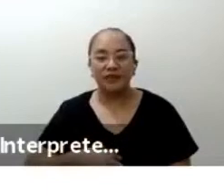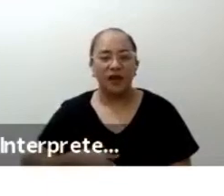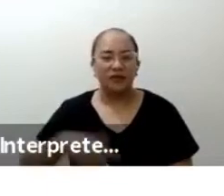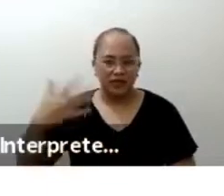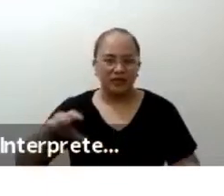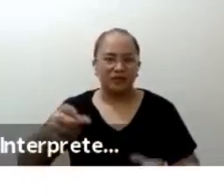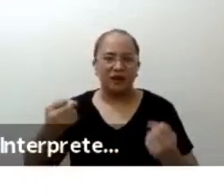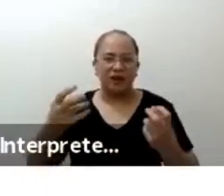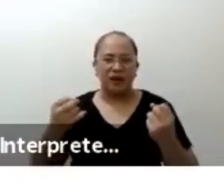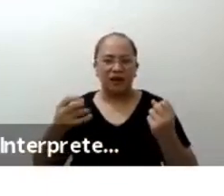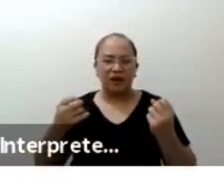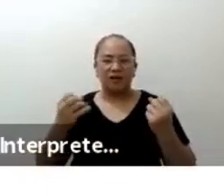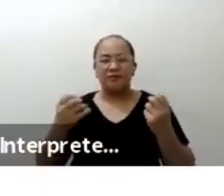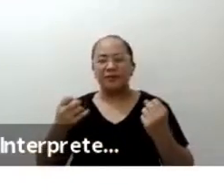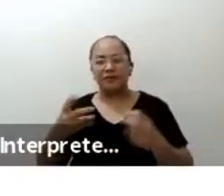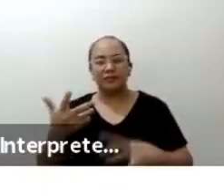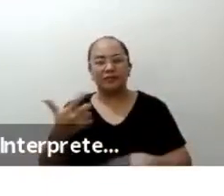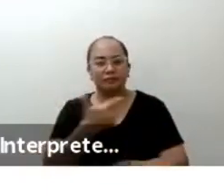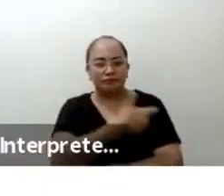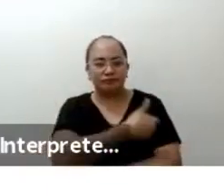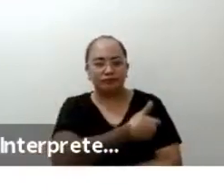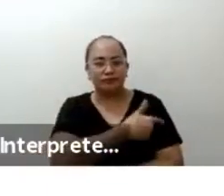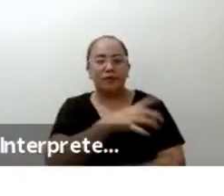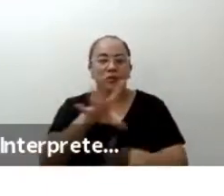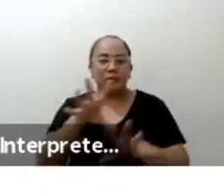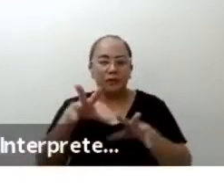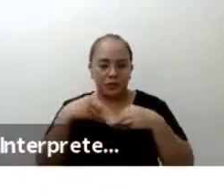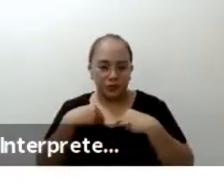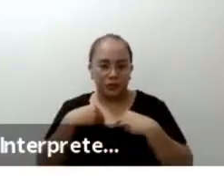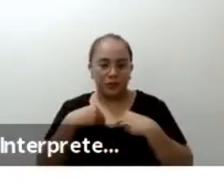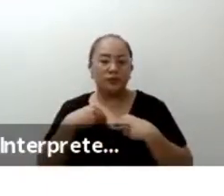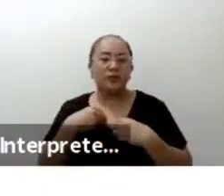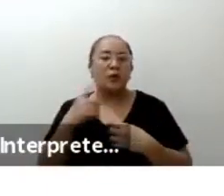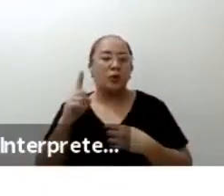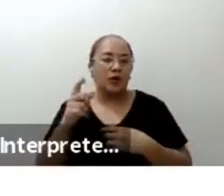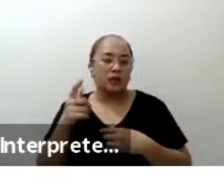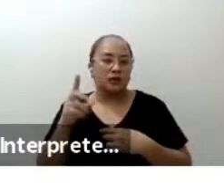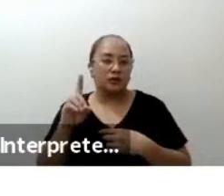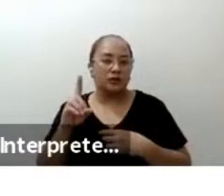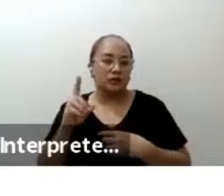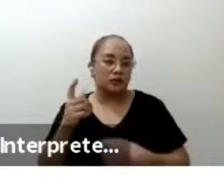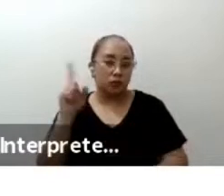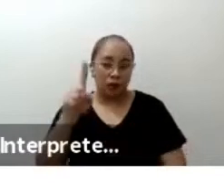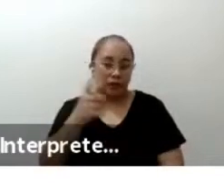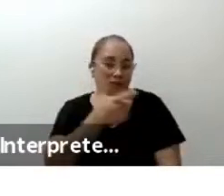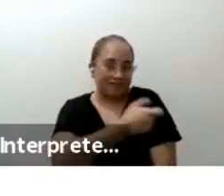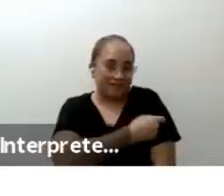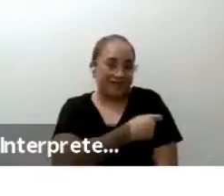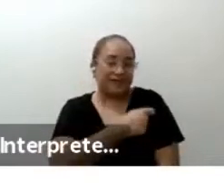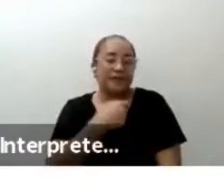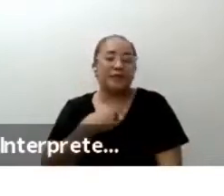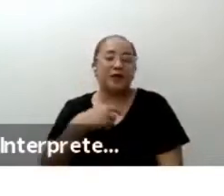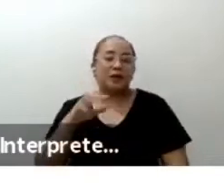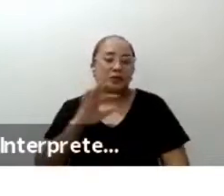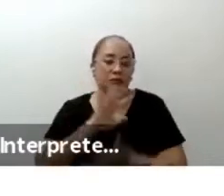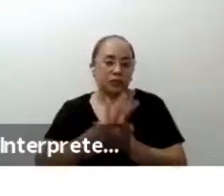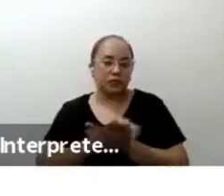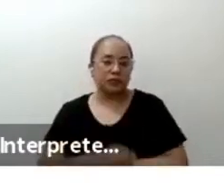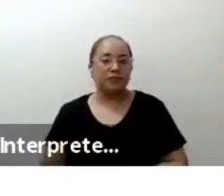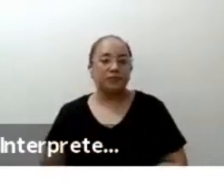na ang mga tao na nakatanggap na ng at least one dose of COVID-19 vaccine.